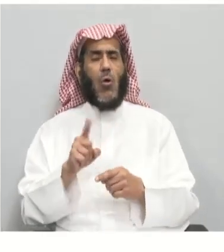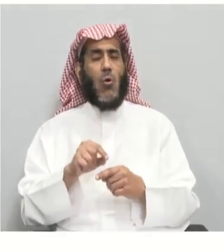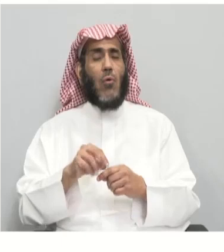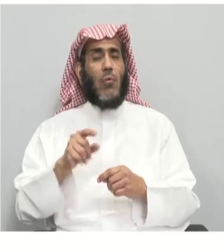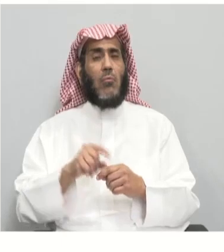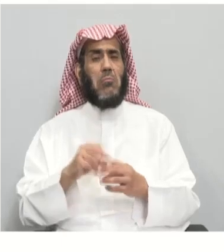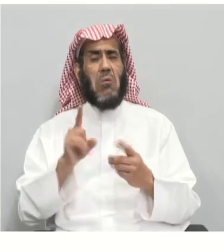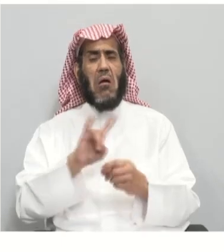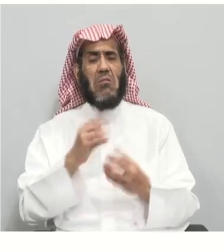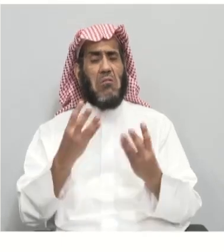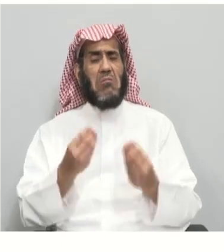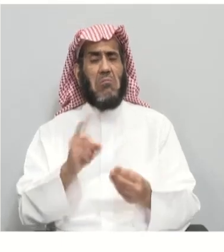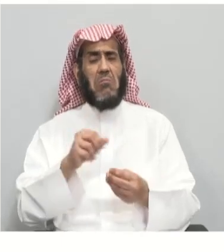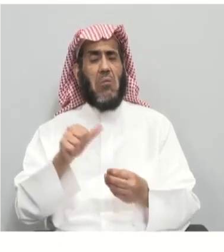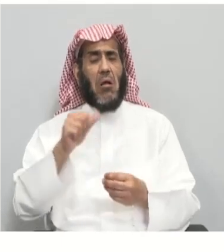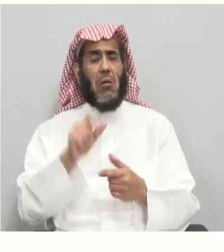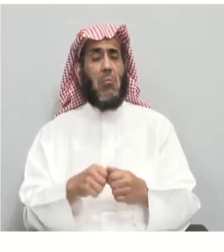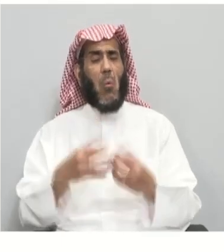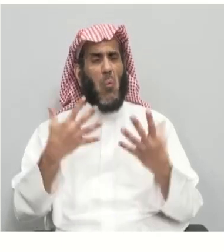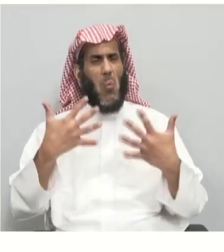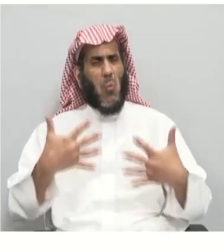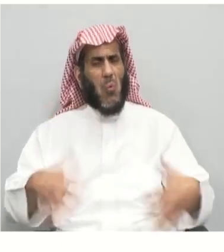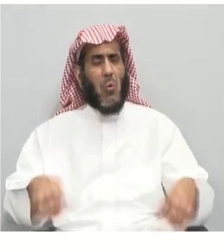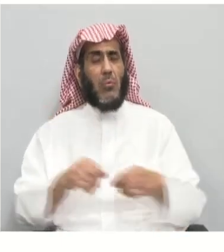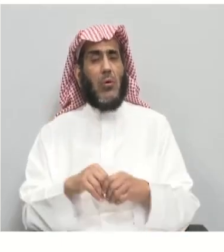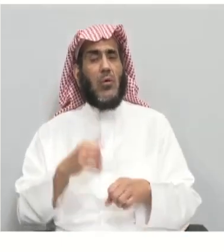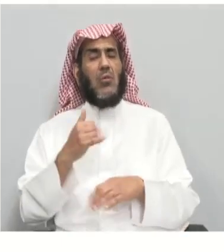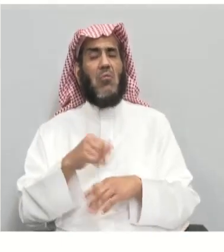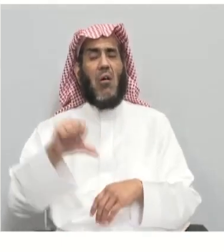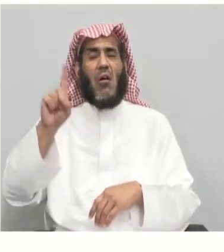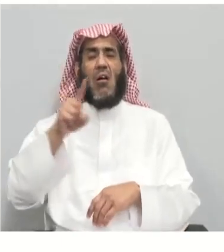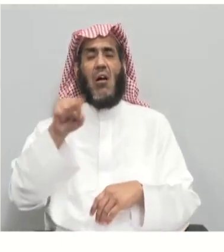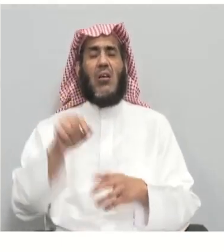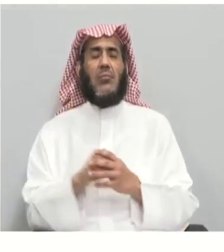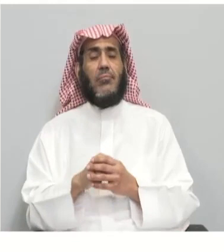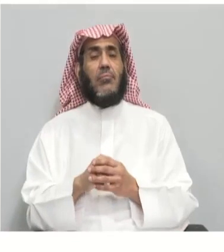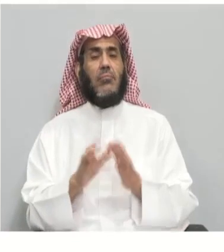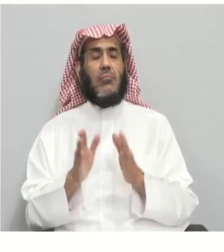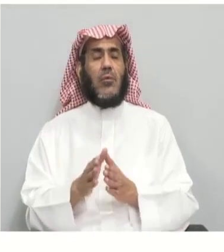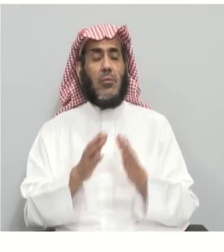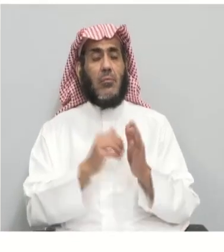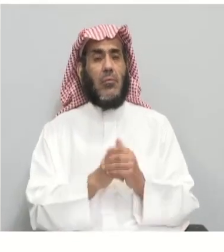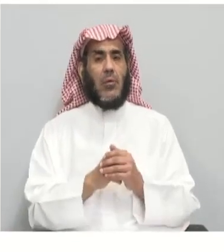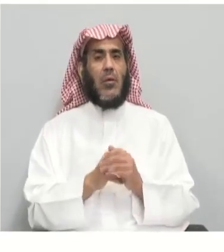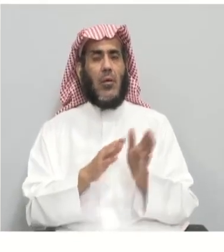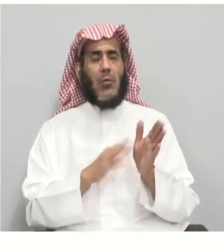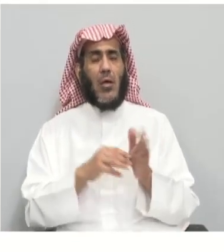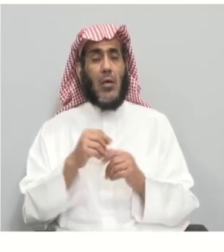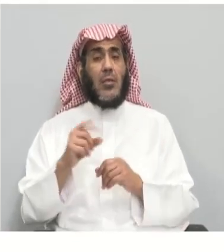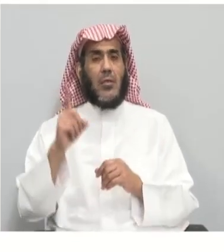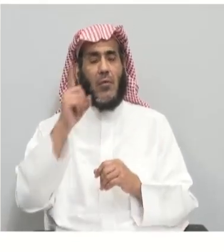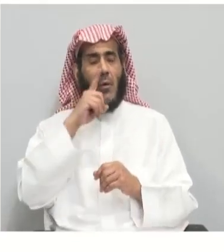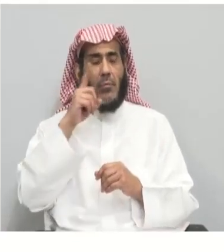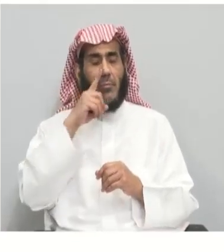فيه اي ترشيد لاستهلاك الماء تصرف خاطئ ننتقل للبطاقه الصفراء